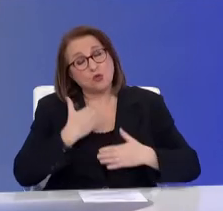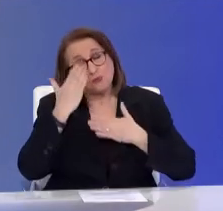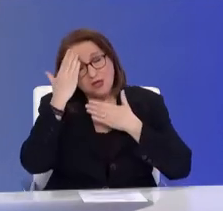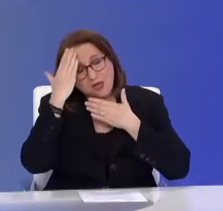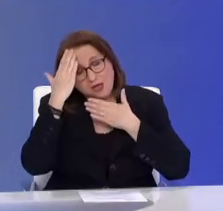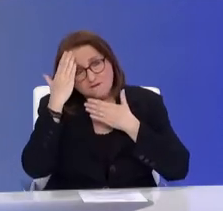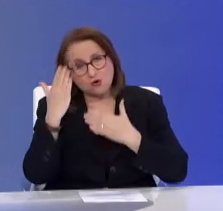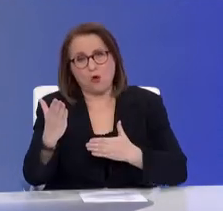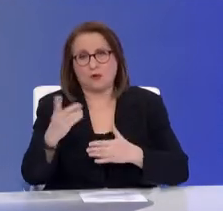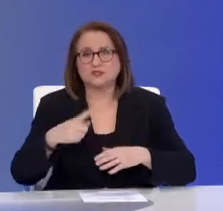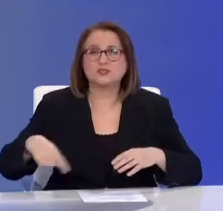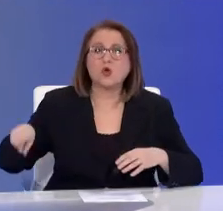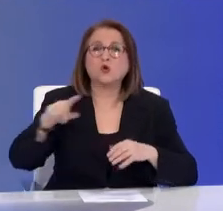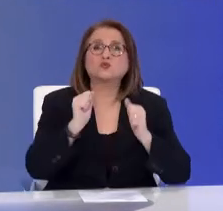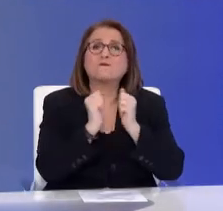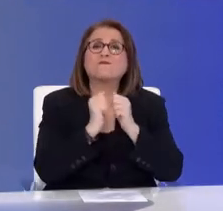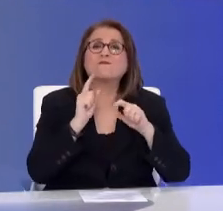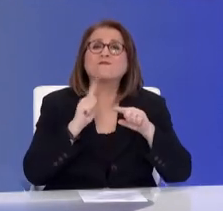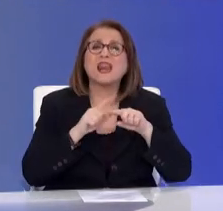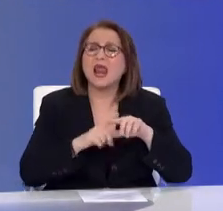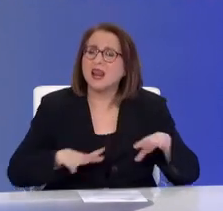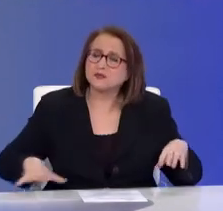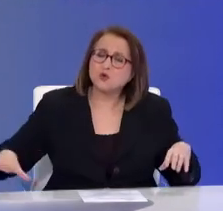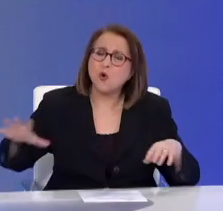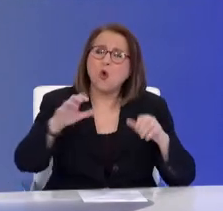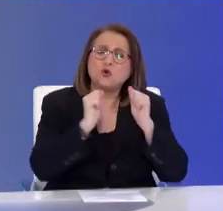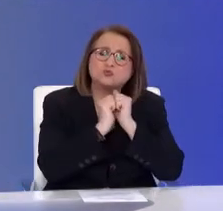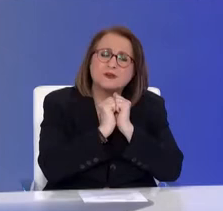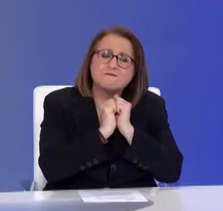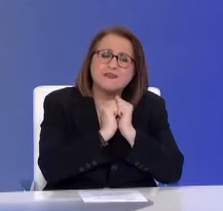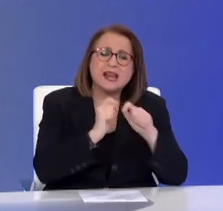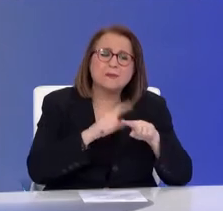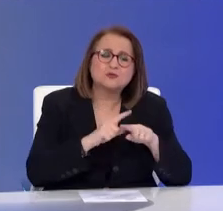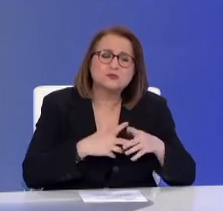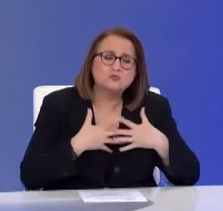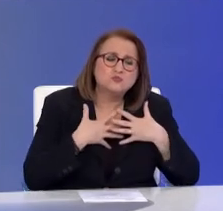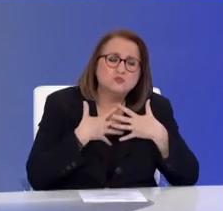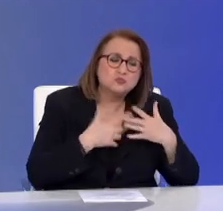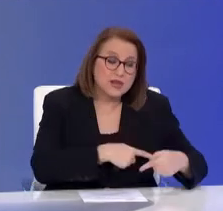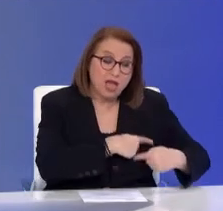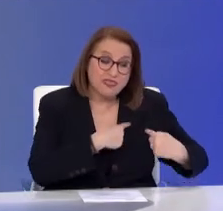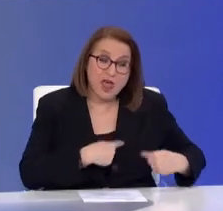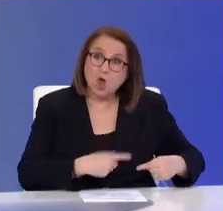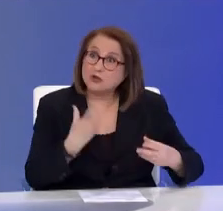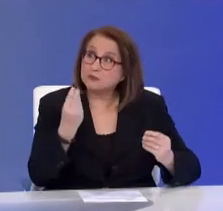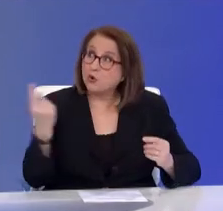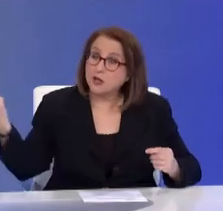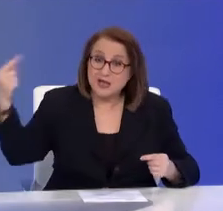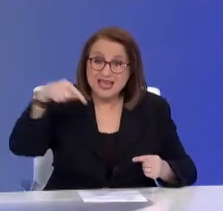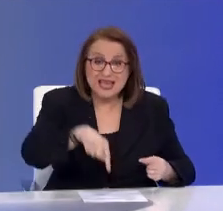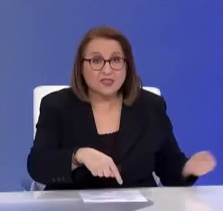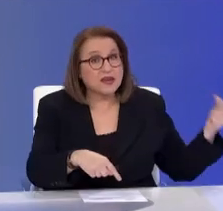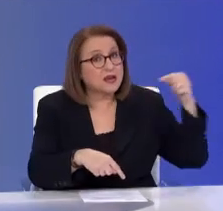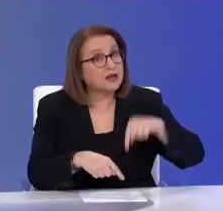στους φιλέλληνες, στους εθελοντές που ταξίδεψαν στην Ελλάδα και θυσίασαν τη ζωή τους για τη δική